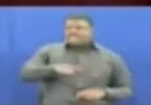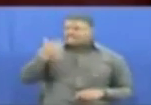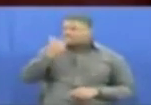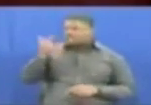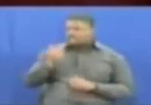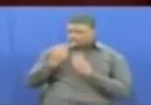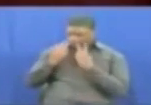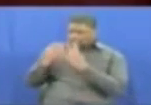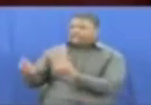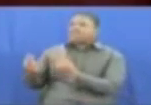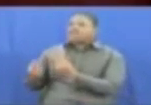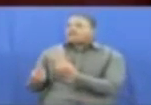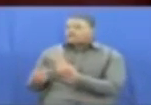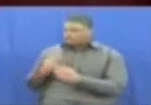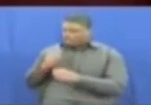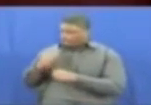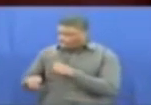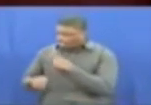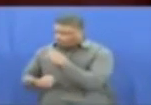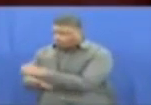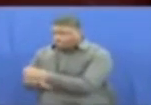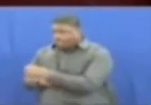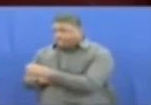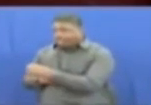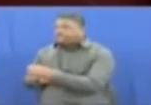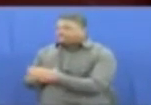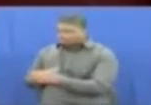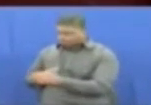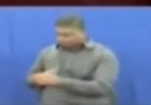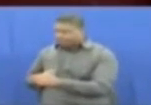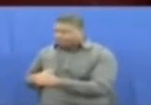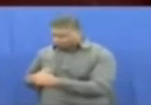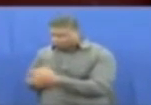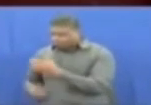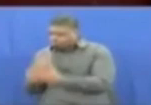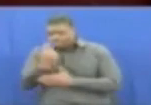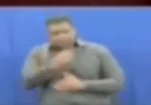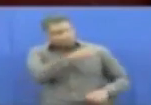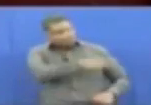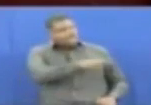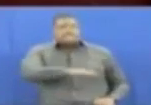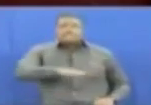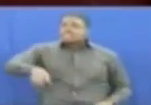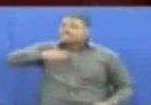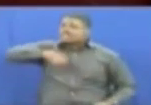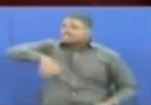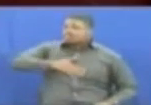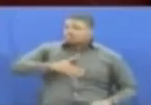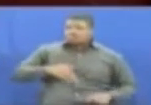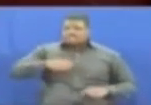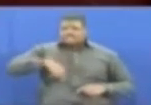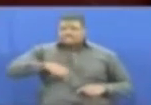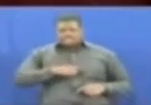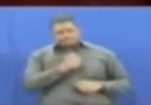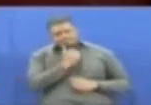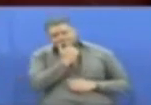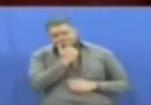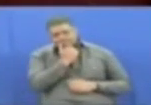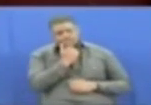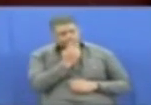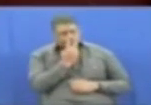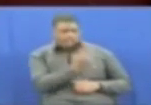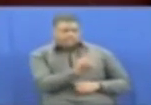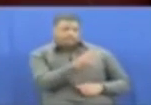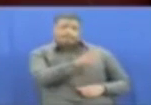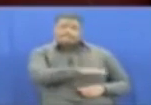na tukajaribu kuchukua hatua kufuatana na mazingira yetu. Kama ambavyo si bunge tumeangalia mazingira yetu, tukaona tunawezaje kuendelea kufanya kazi